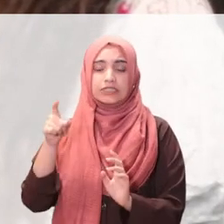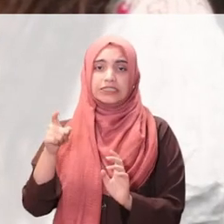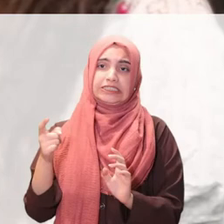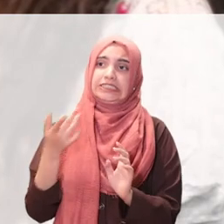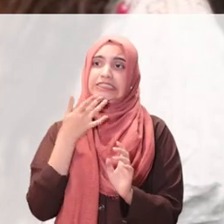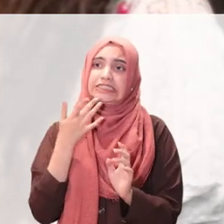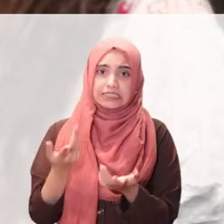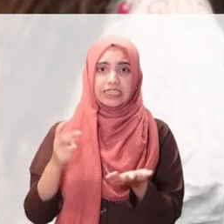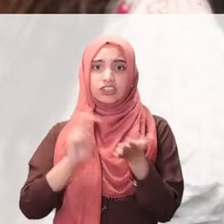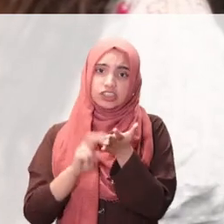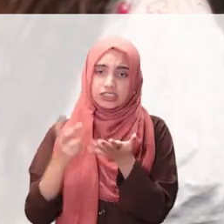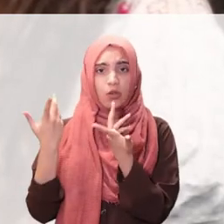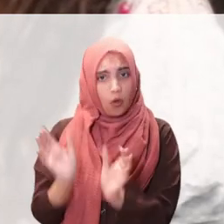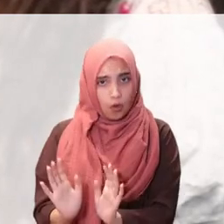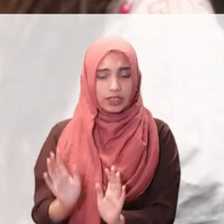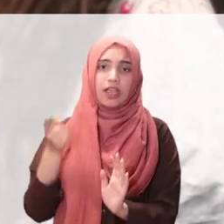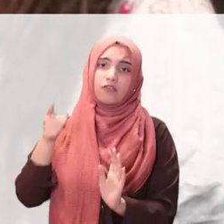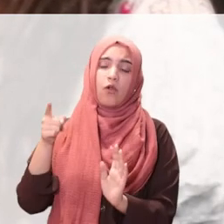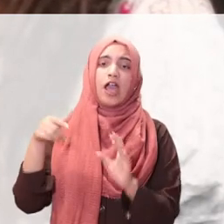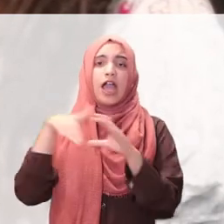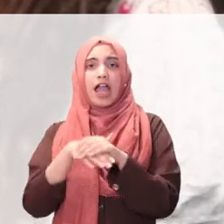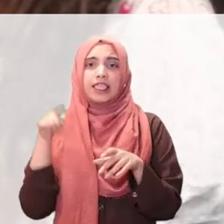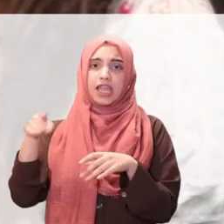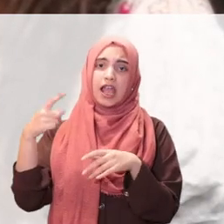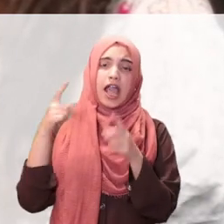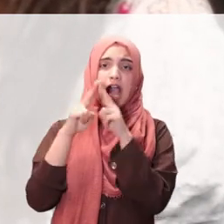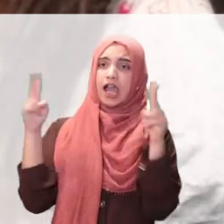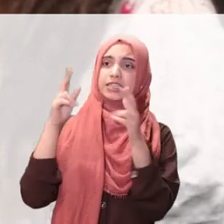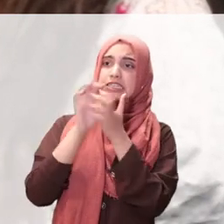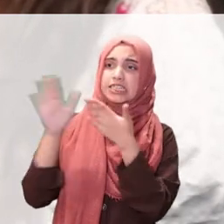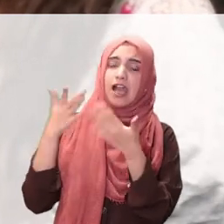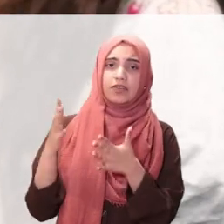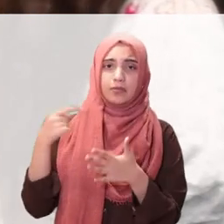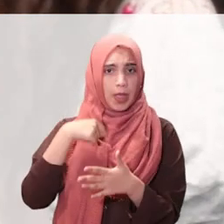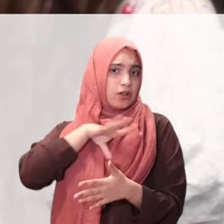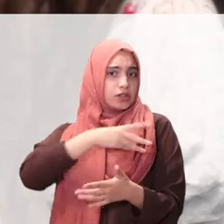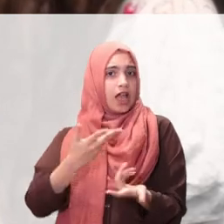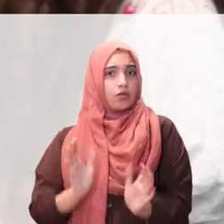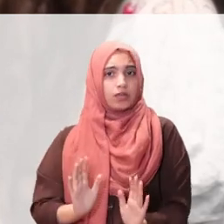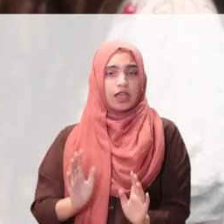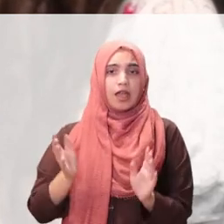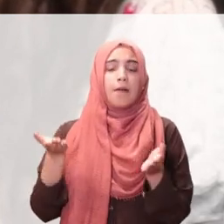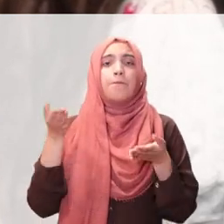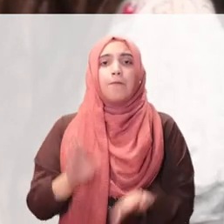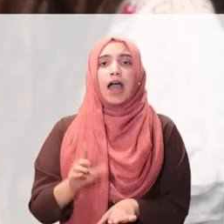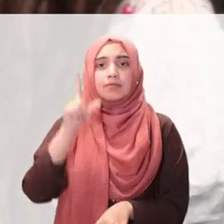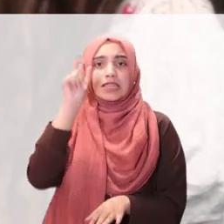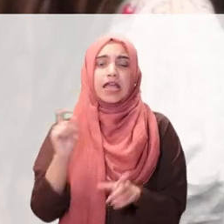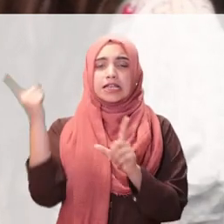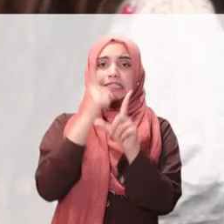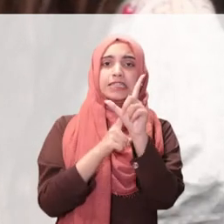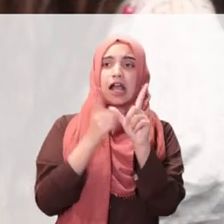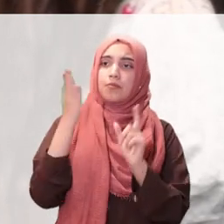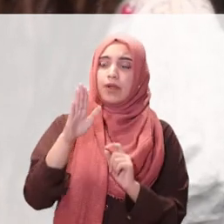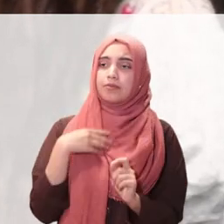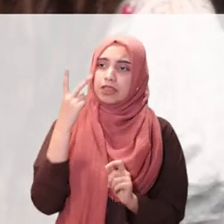जो इनजस्टिस कि आपकी जिंदगी खराब की आपका मूड खराब हुआ आपका नुकसान हुआ फिर उसके बाद अगले 10 साल आपने का